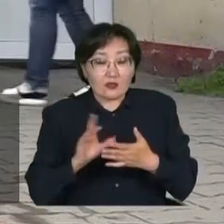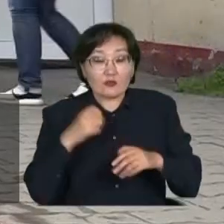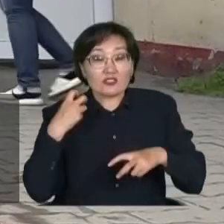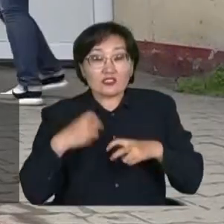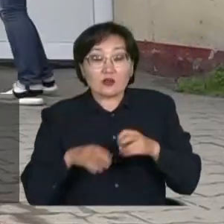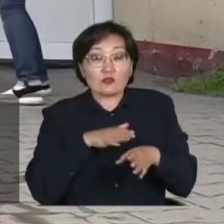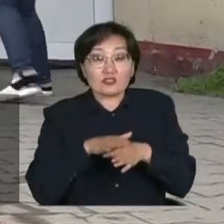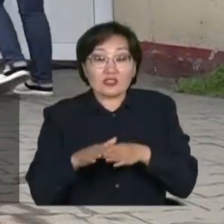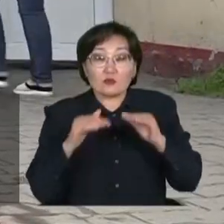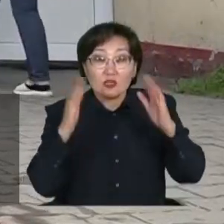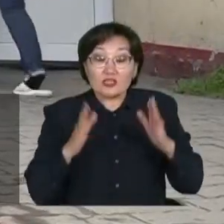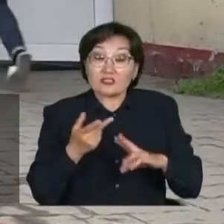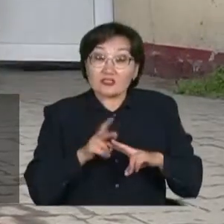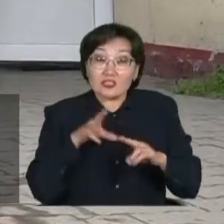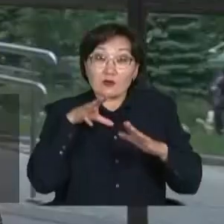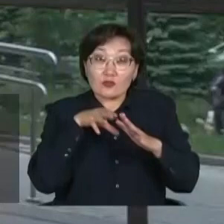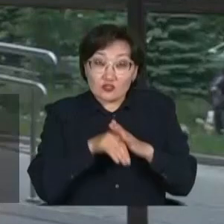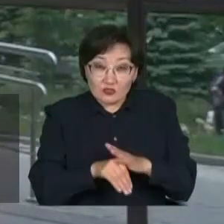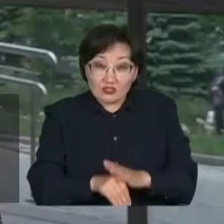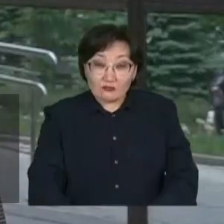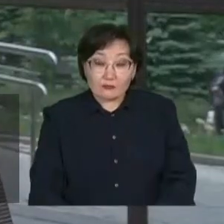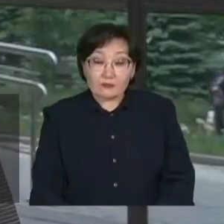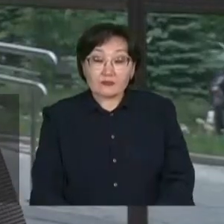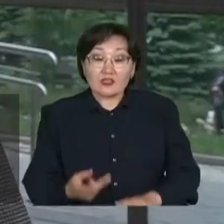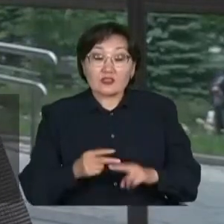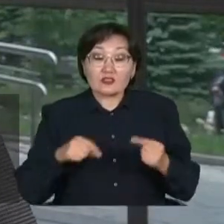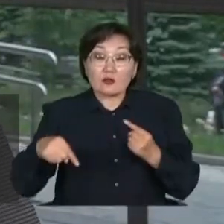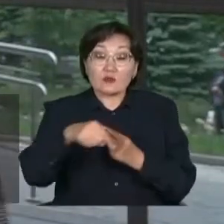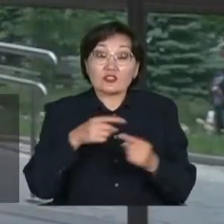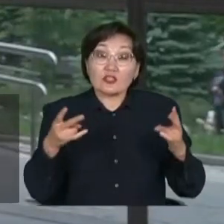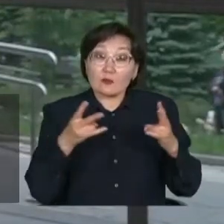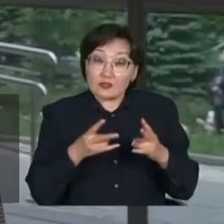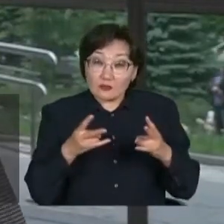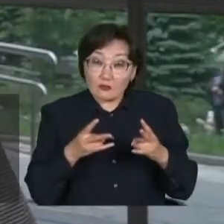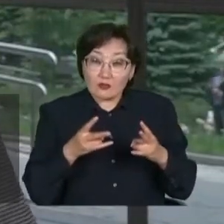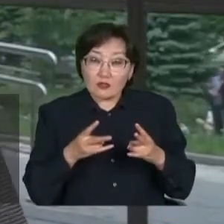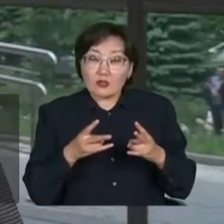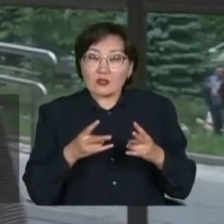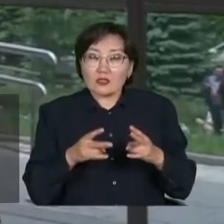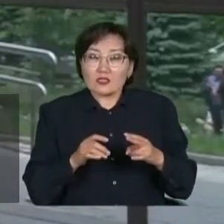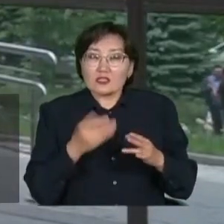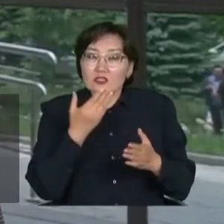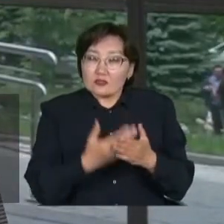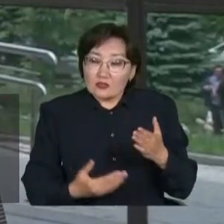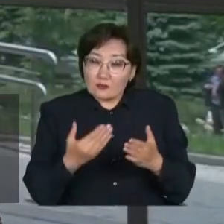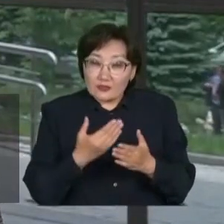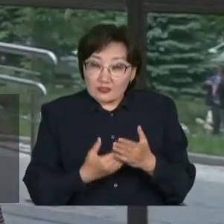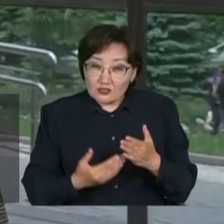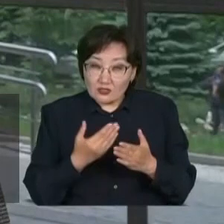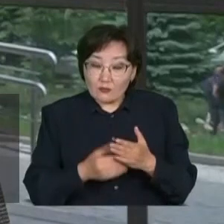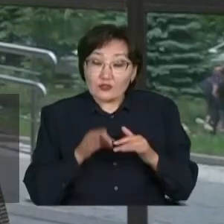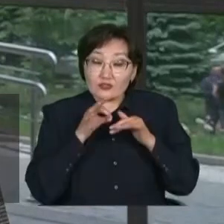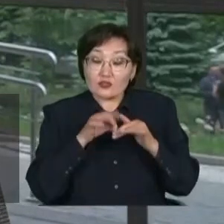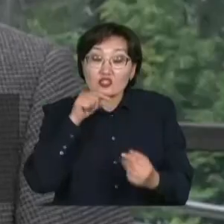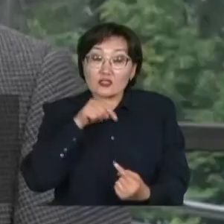нарушать целостность здания, на котором размещена. Уведомляем предпринимателей о необходимости, о рекомендации в начале приведения